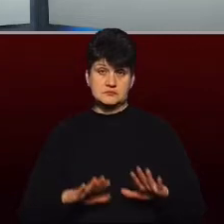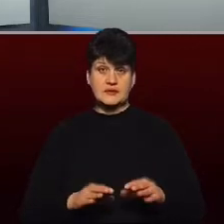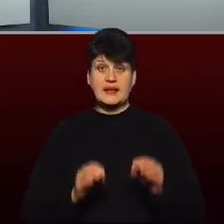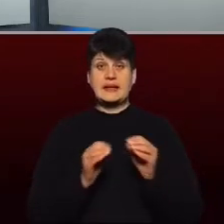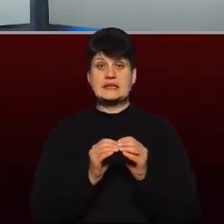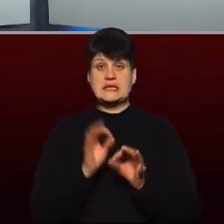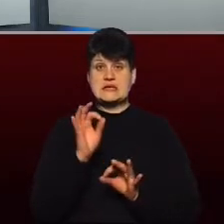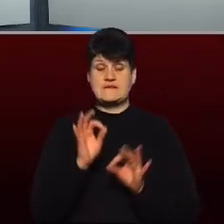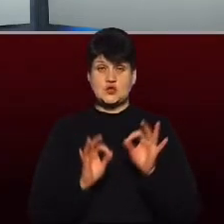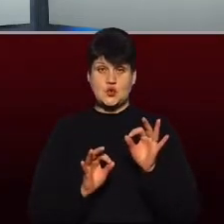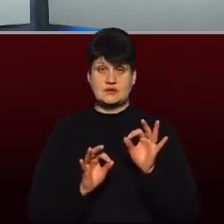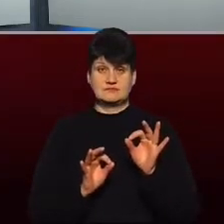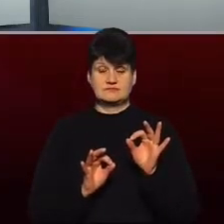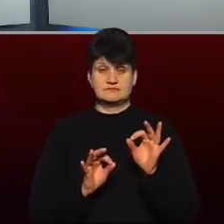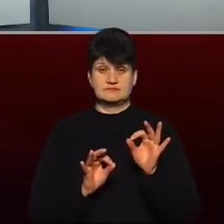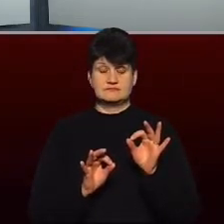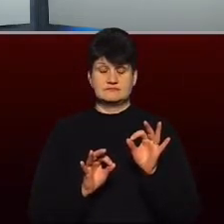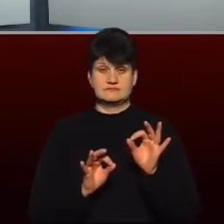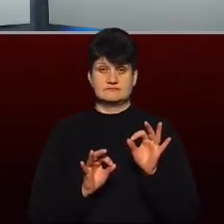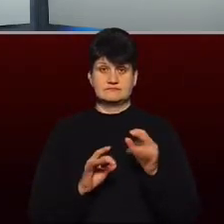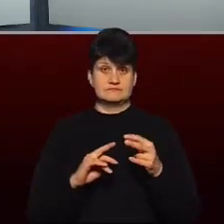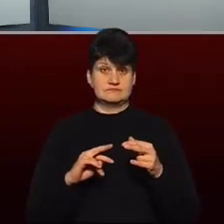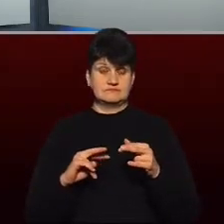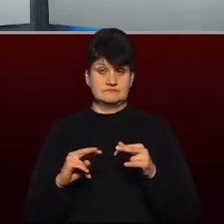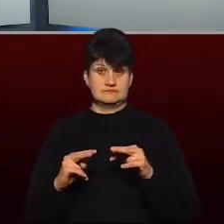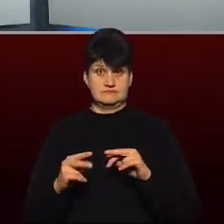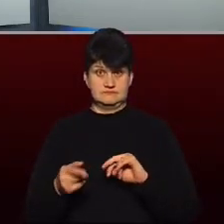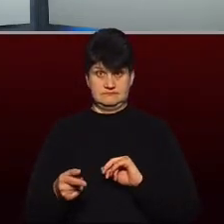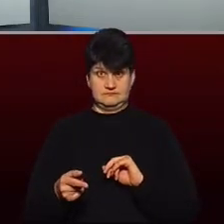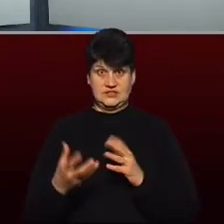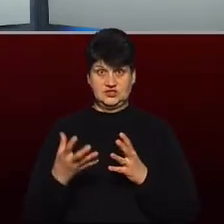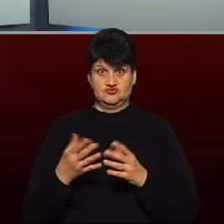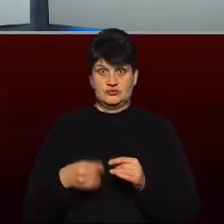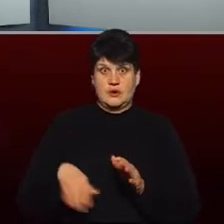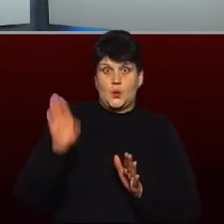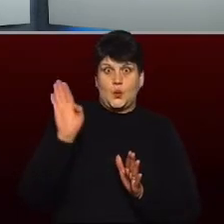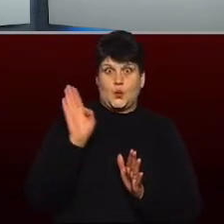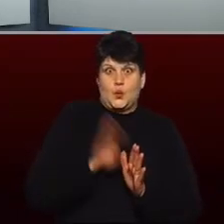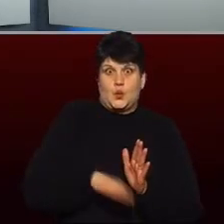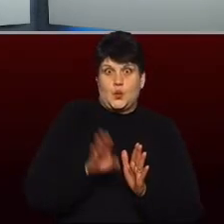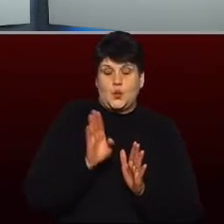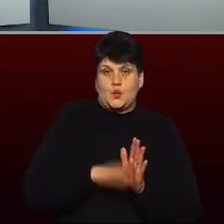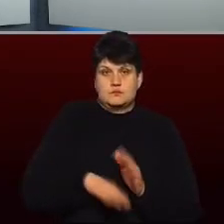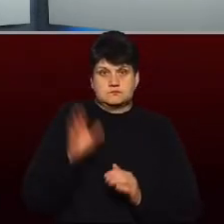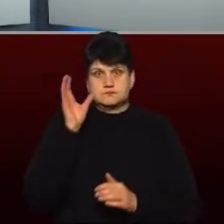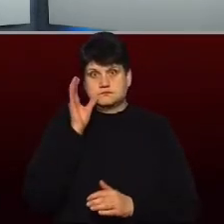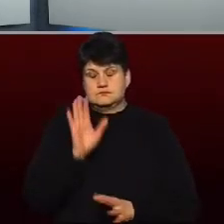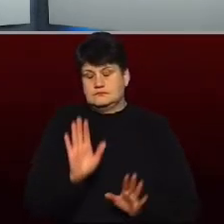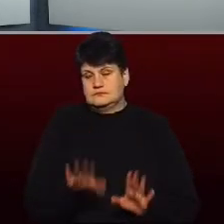10% не, навпаки, реакція ще більше напружує, і